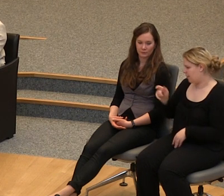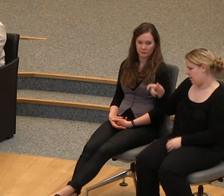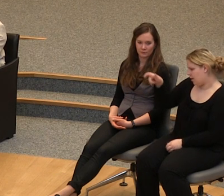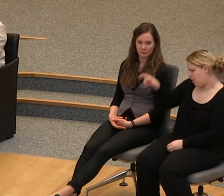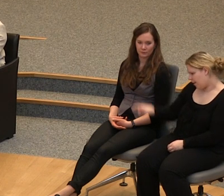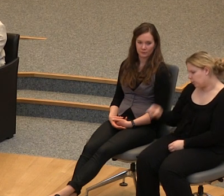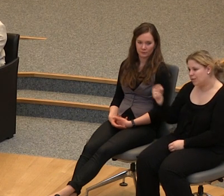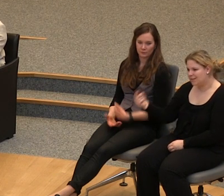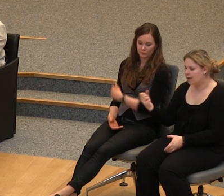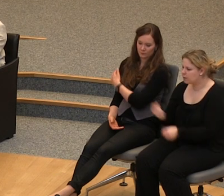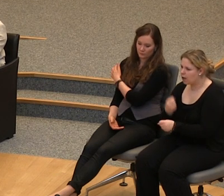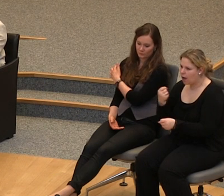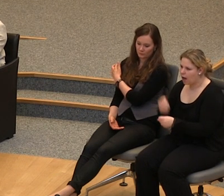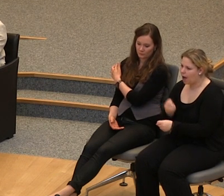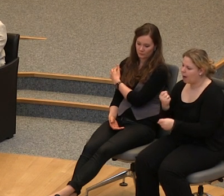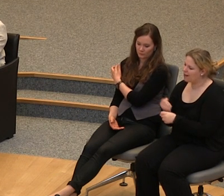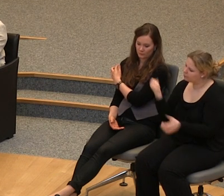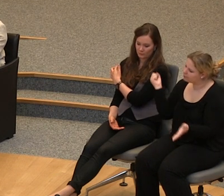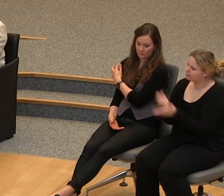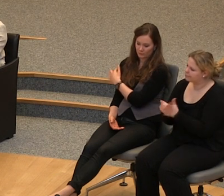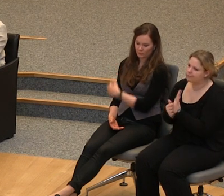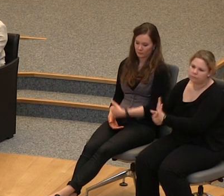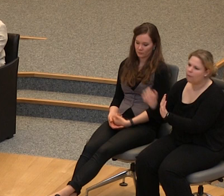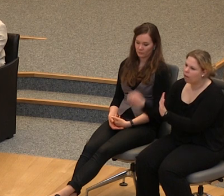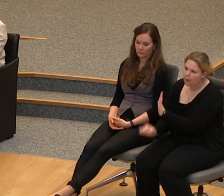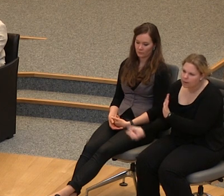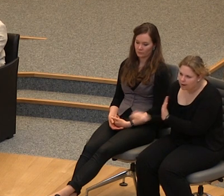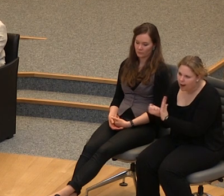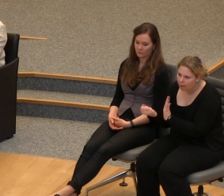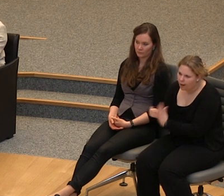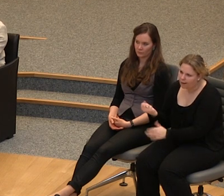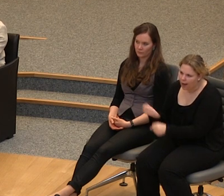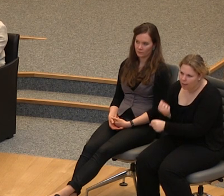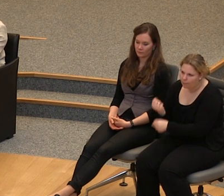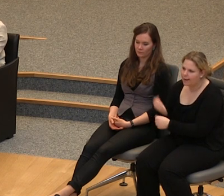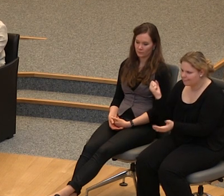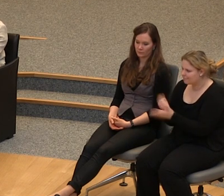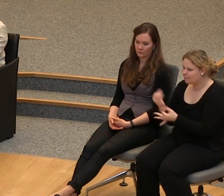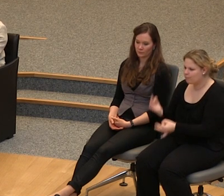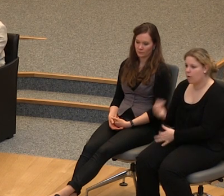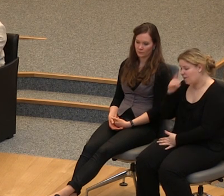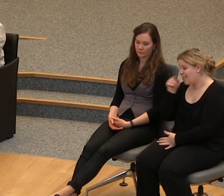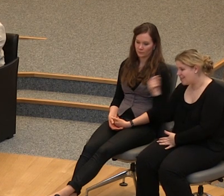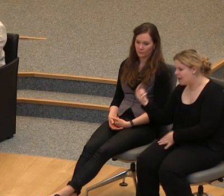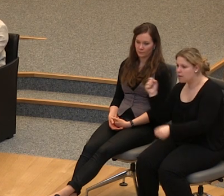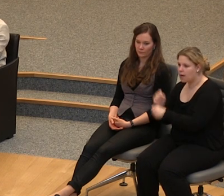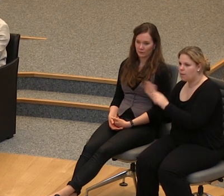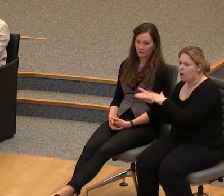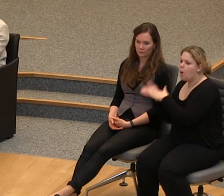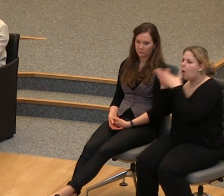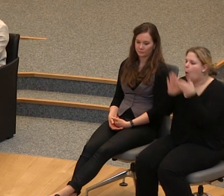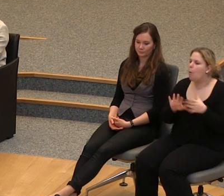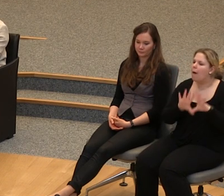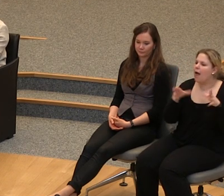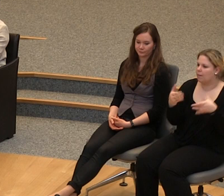nicht arbeitsfähig deklariert ist. Sobald er arbeitsfähig ist, also am allgemeinen Arbeitsmarkt tätig sein